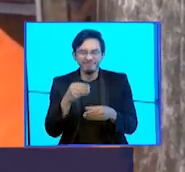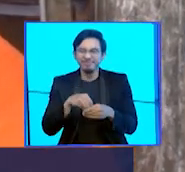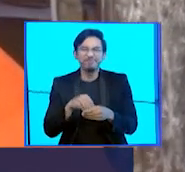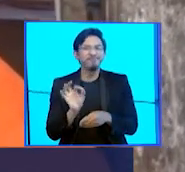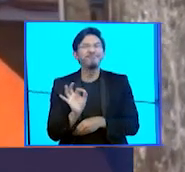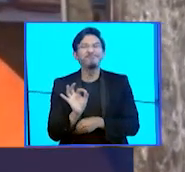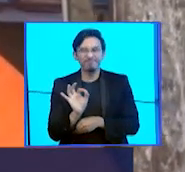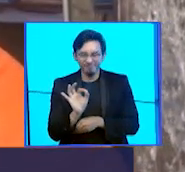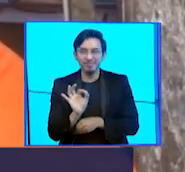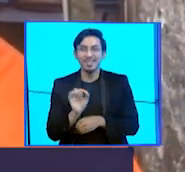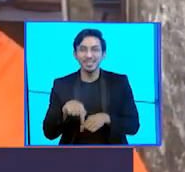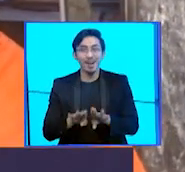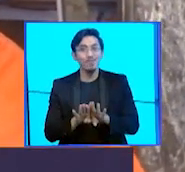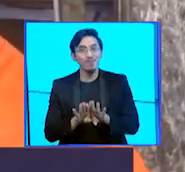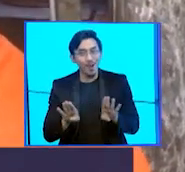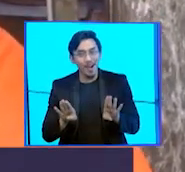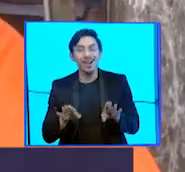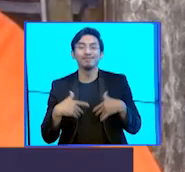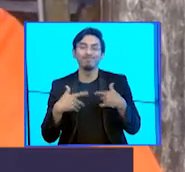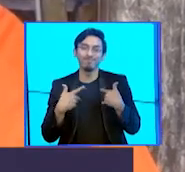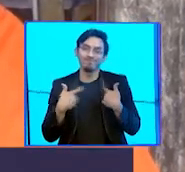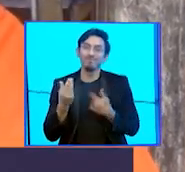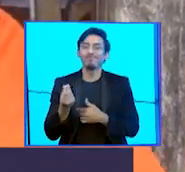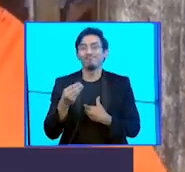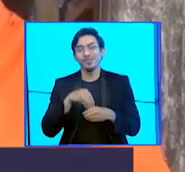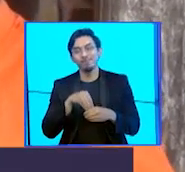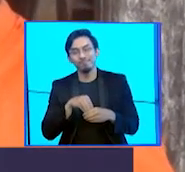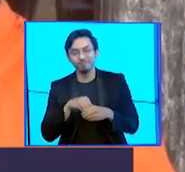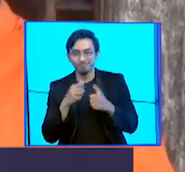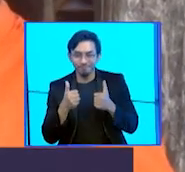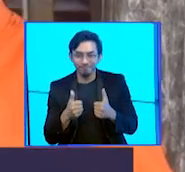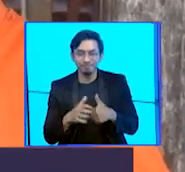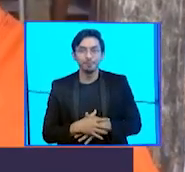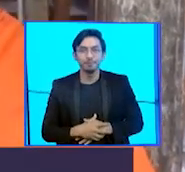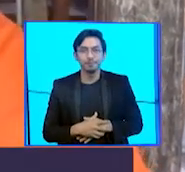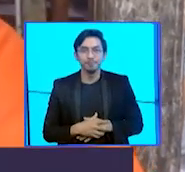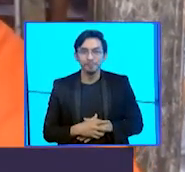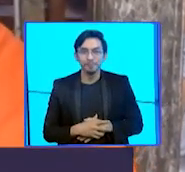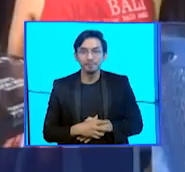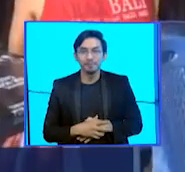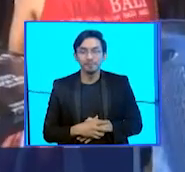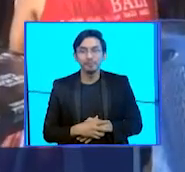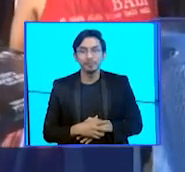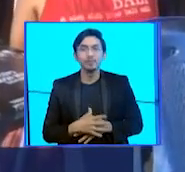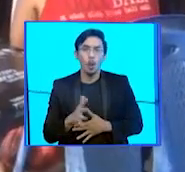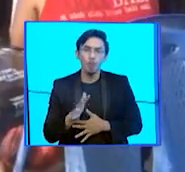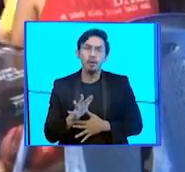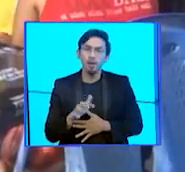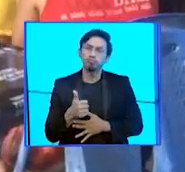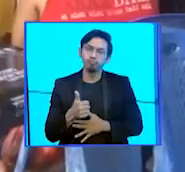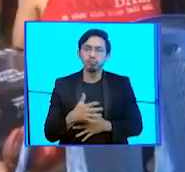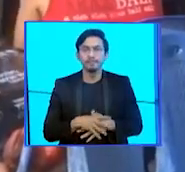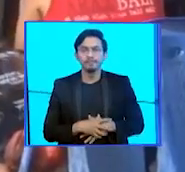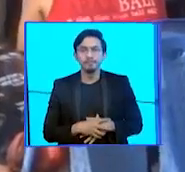pedagang boleh sih, tapi pengunjungnya ya nggak boleh. Kalau sekarang gimana Bu? Sekarang udah ya lumayan ada lah. Bulan